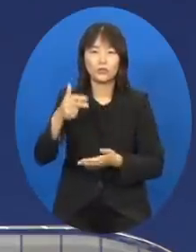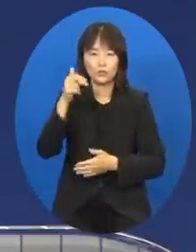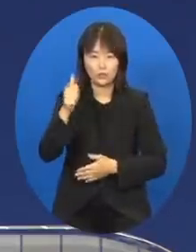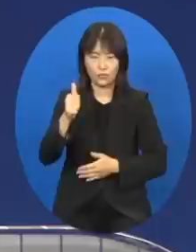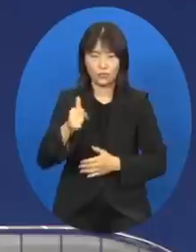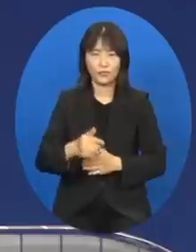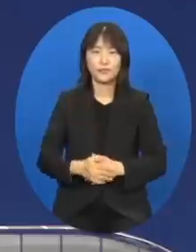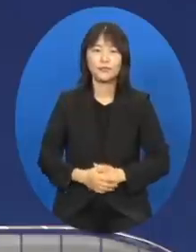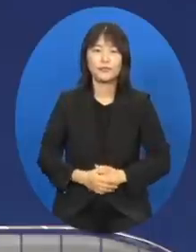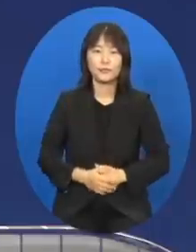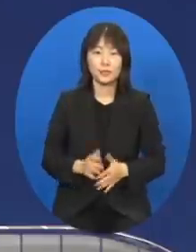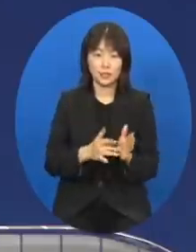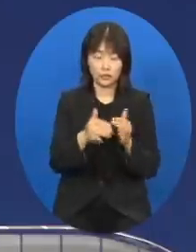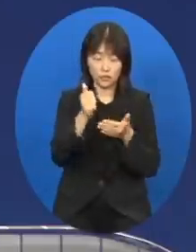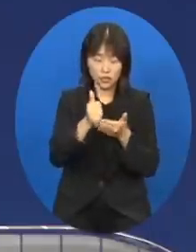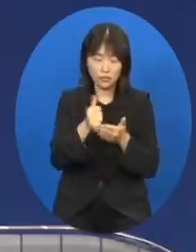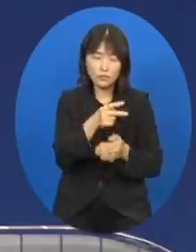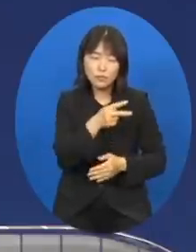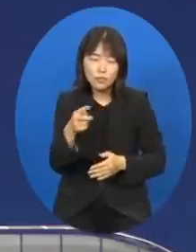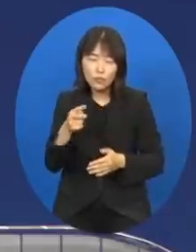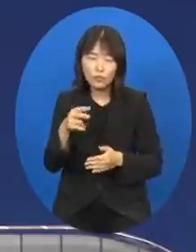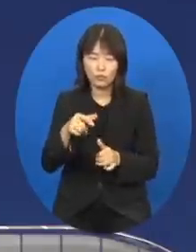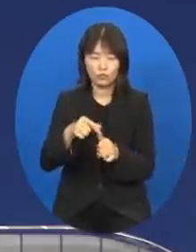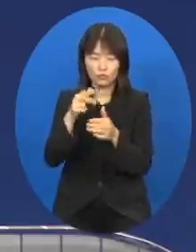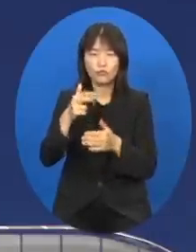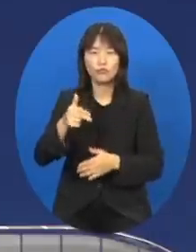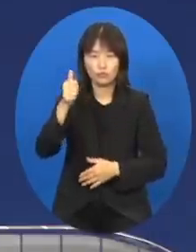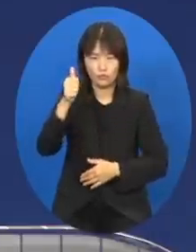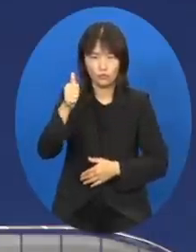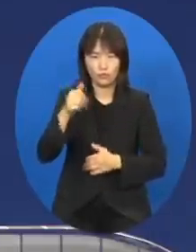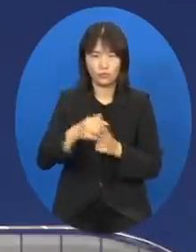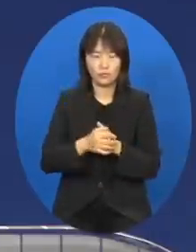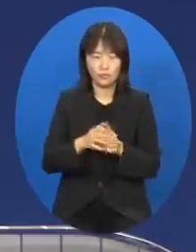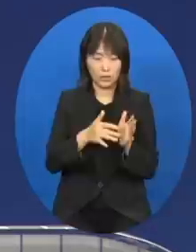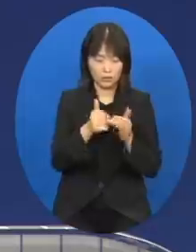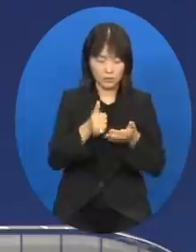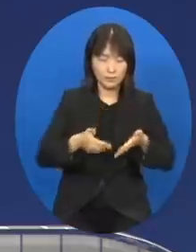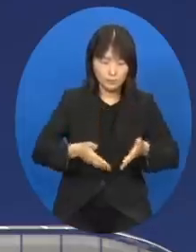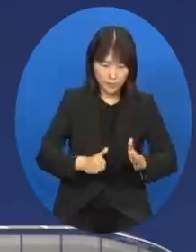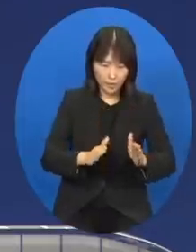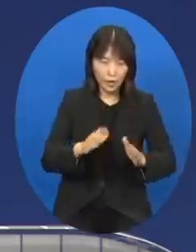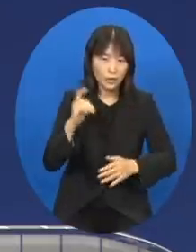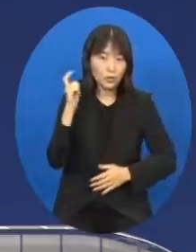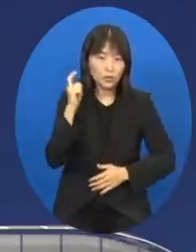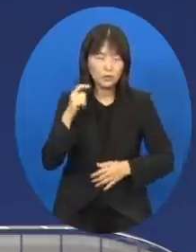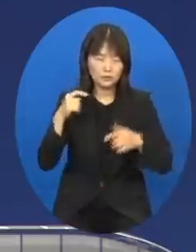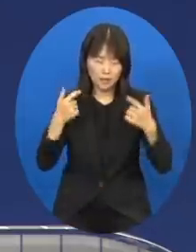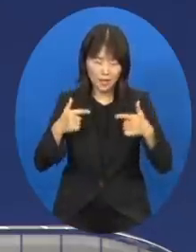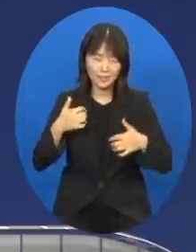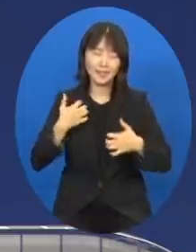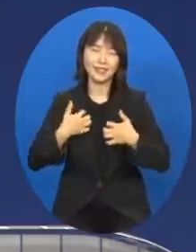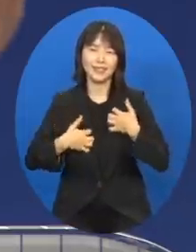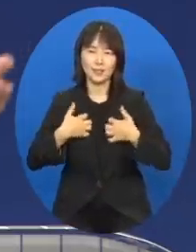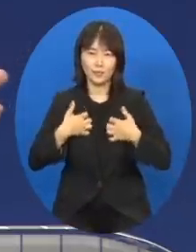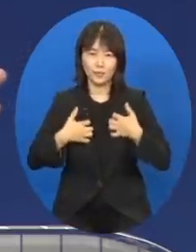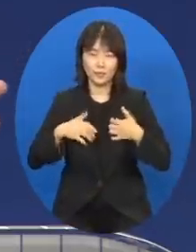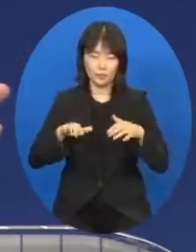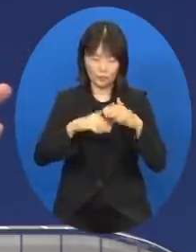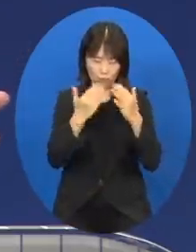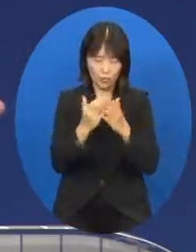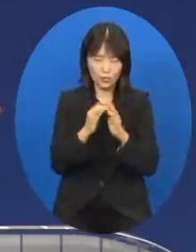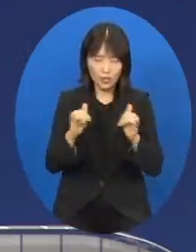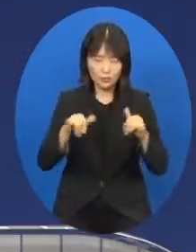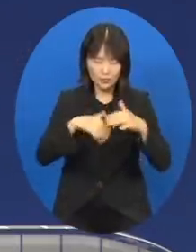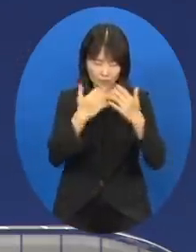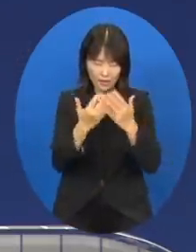예수님이 구주이시기 때문에 예수님의 탄생 소식은 언제나 기쁘고 모든 사람에게